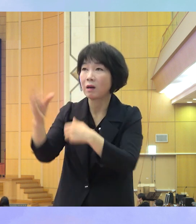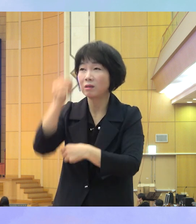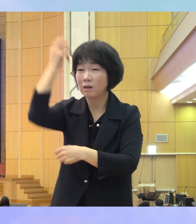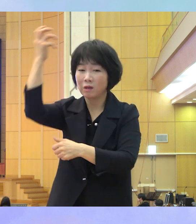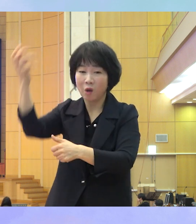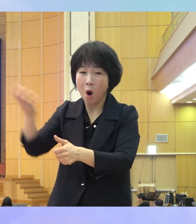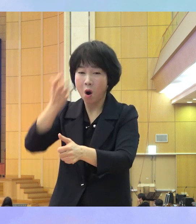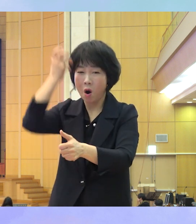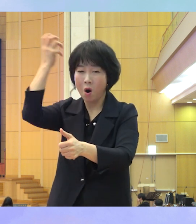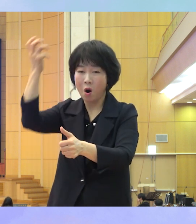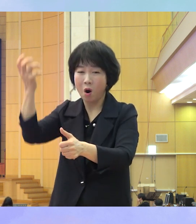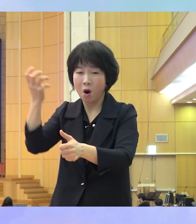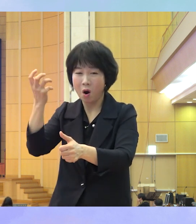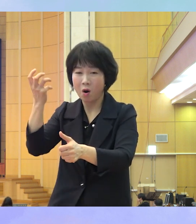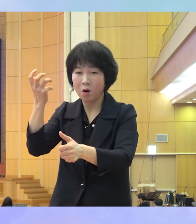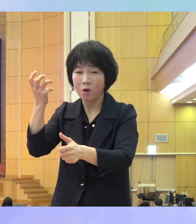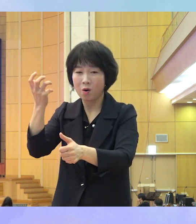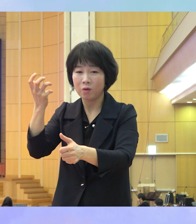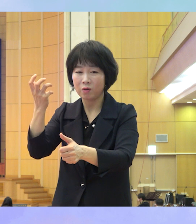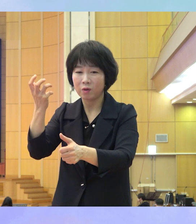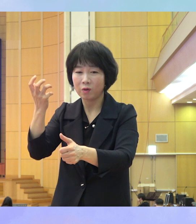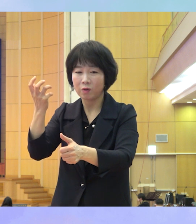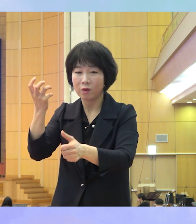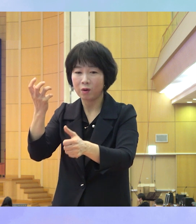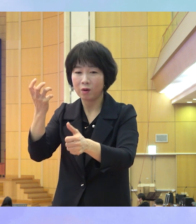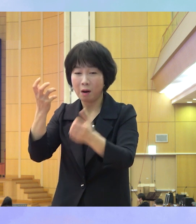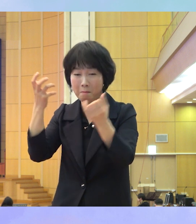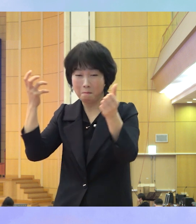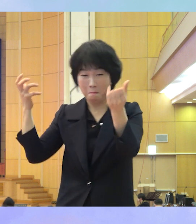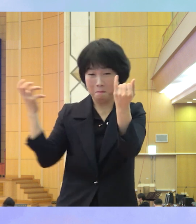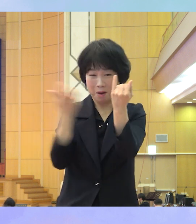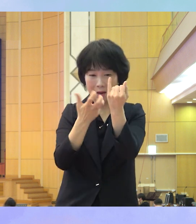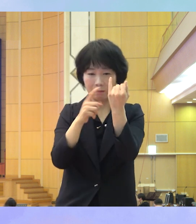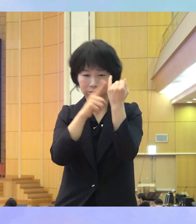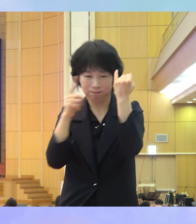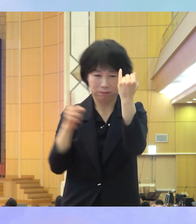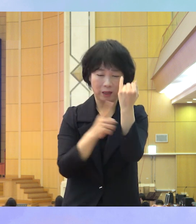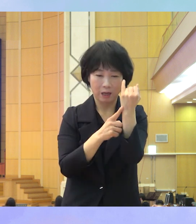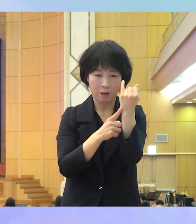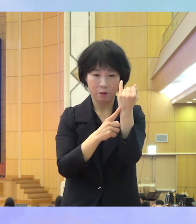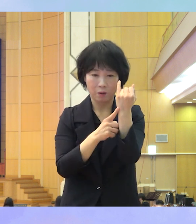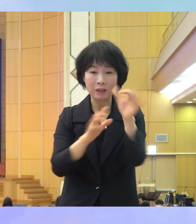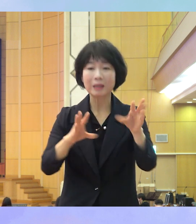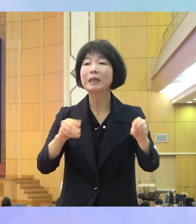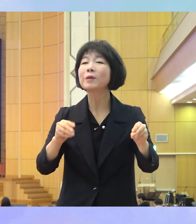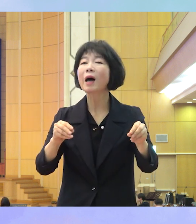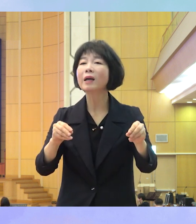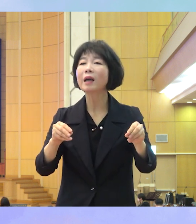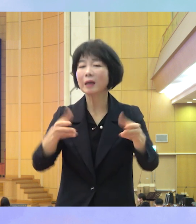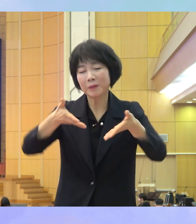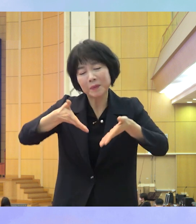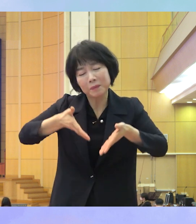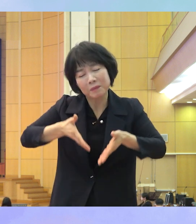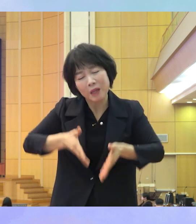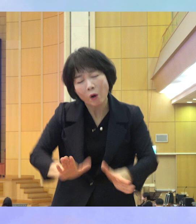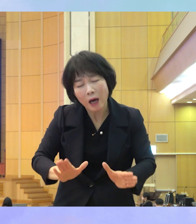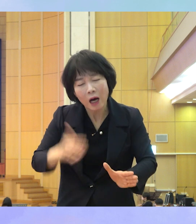성령으로 동정녀 마리아의 배에 잉태케 하시고 이 땅에